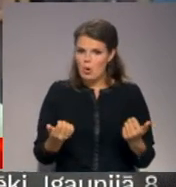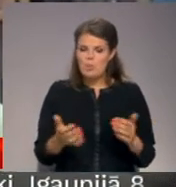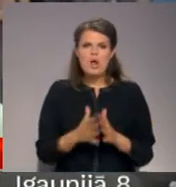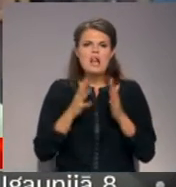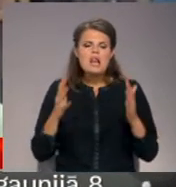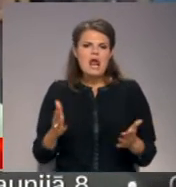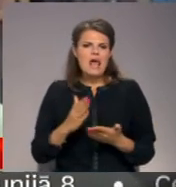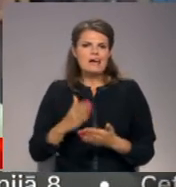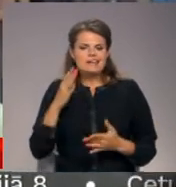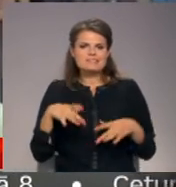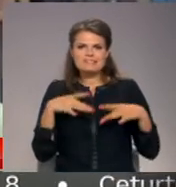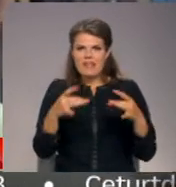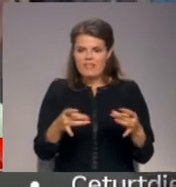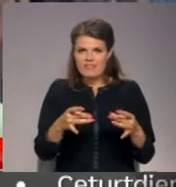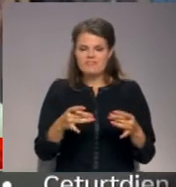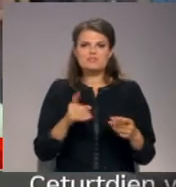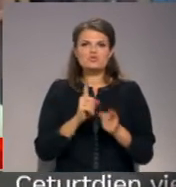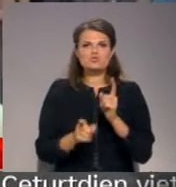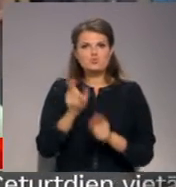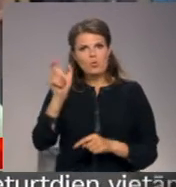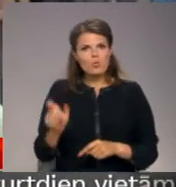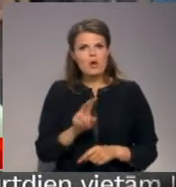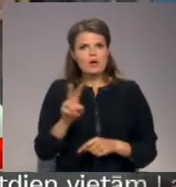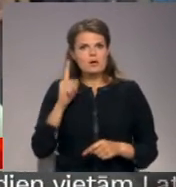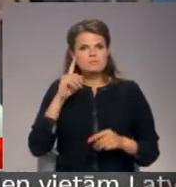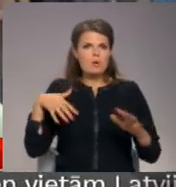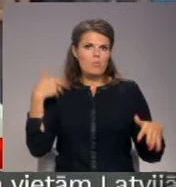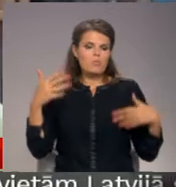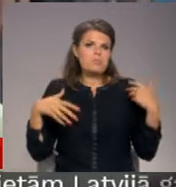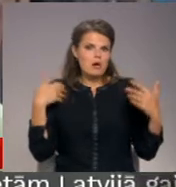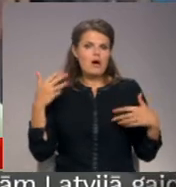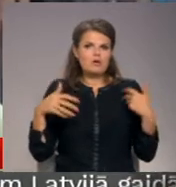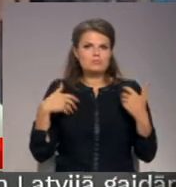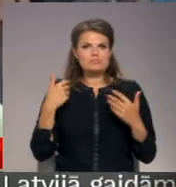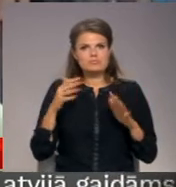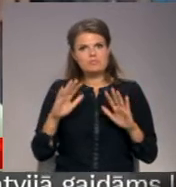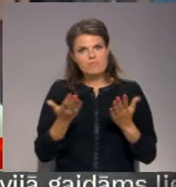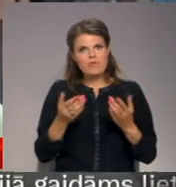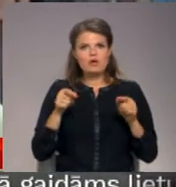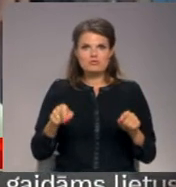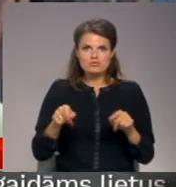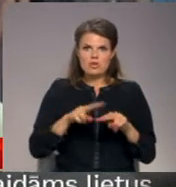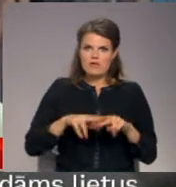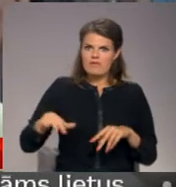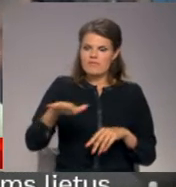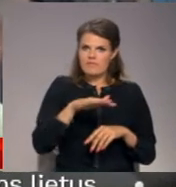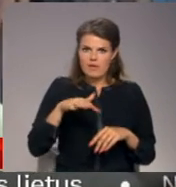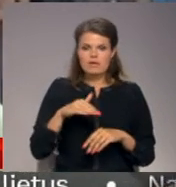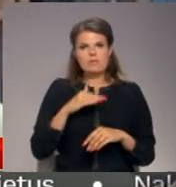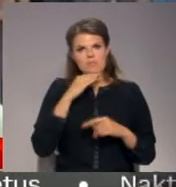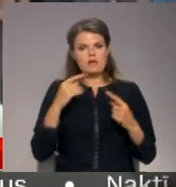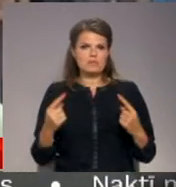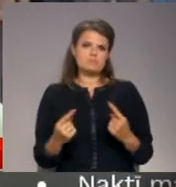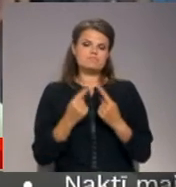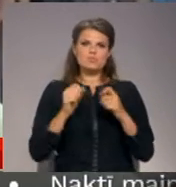Lielākais risks inficētajiem skolotājiem, kuriem ir bažas par šo, vai šī vide būtu pietiekami, skolas